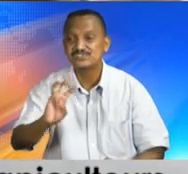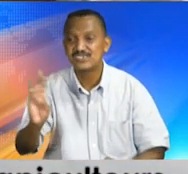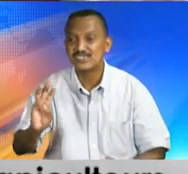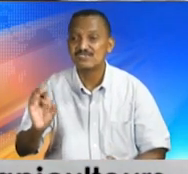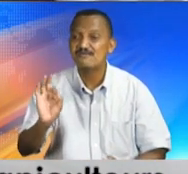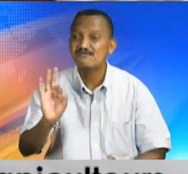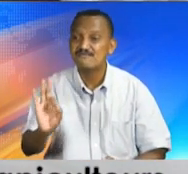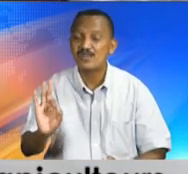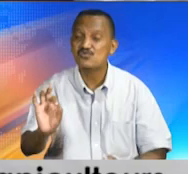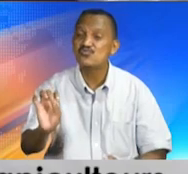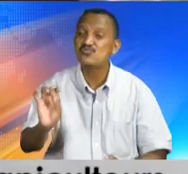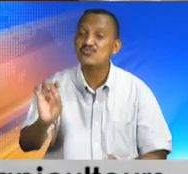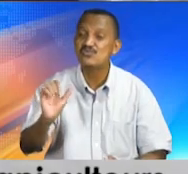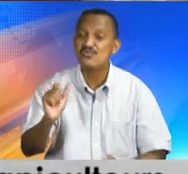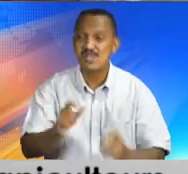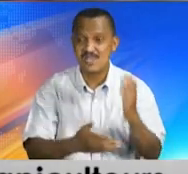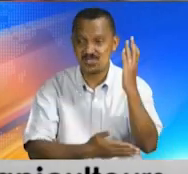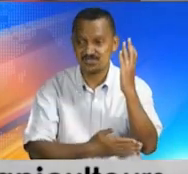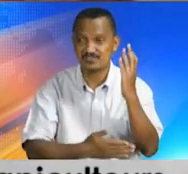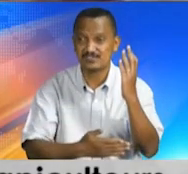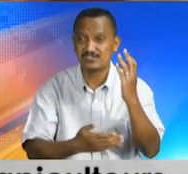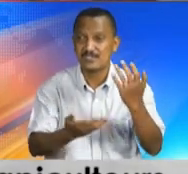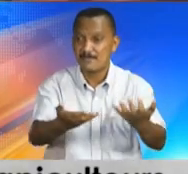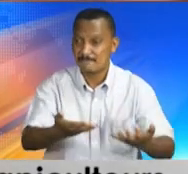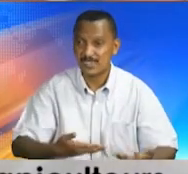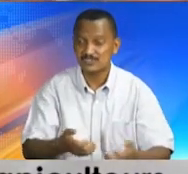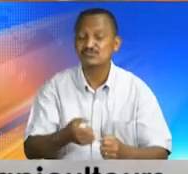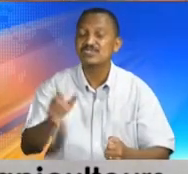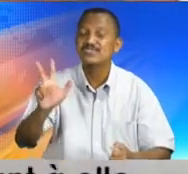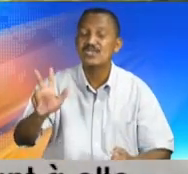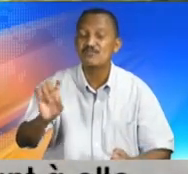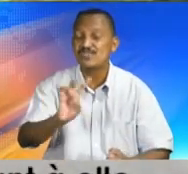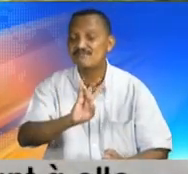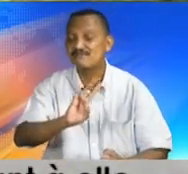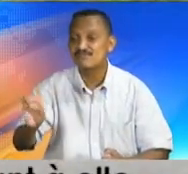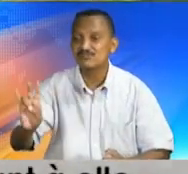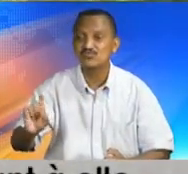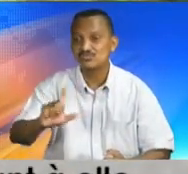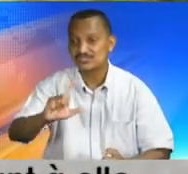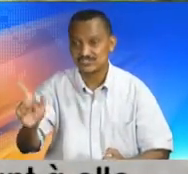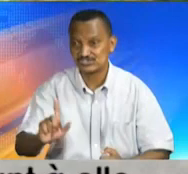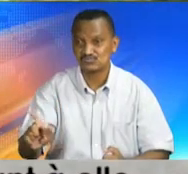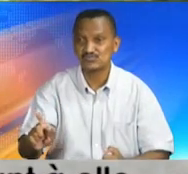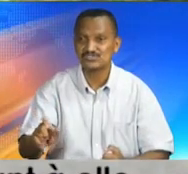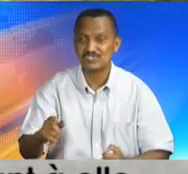500,800 litatra kosa izany ho an'ny faritra Boeny izay manana mpiompy tantely 370,000 ary